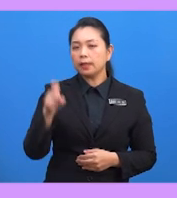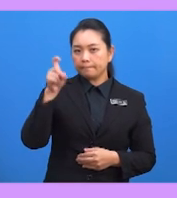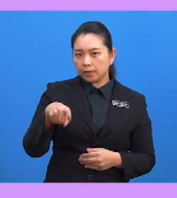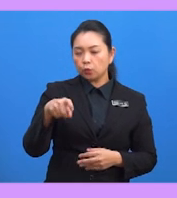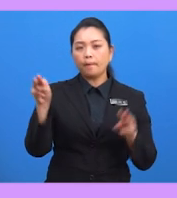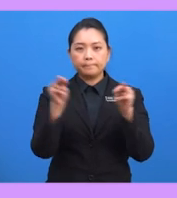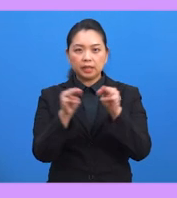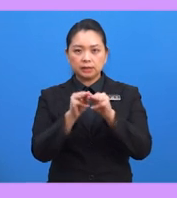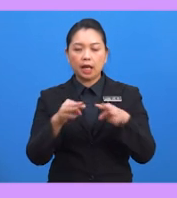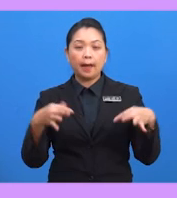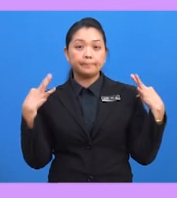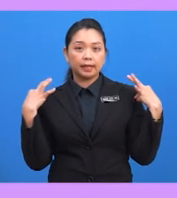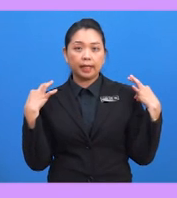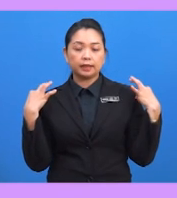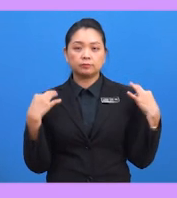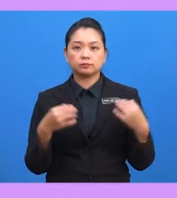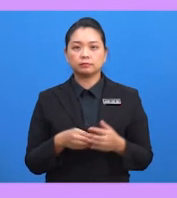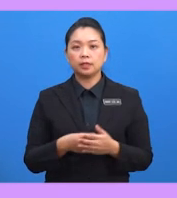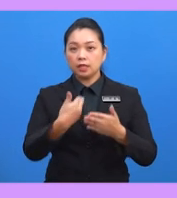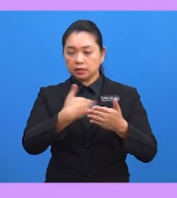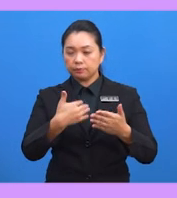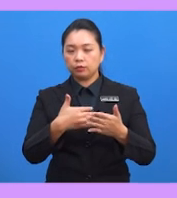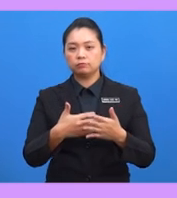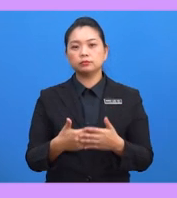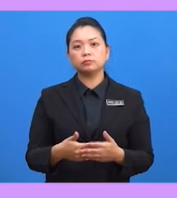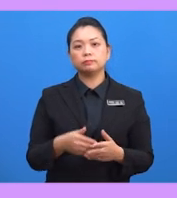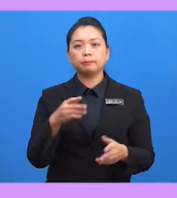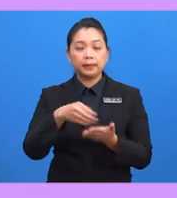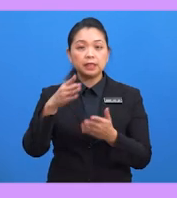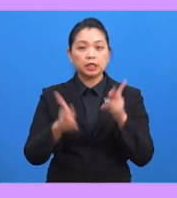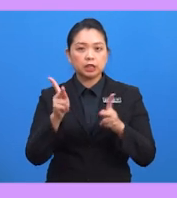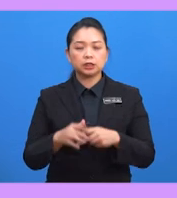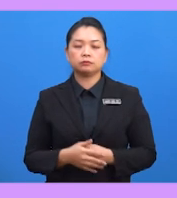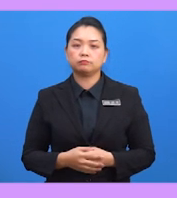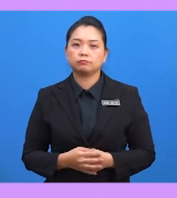makanan, sebelum membeli barang kehendak seperti kereta mewah.